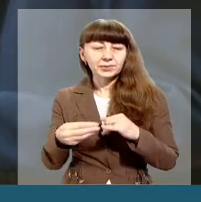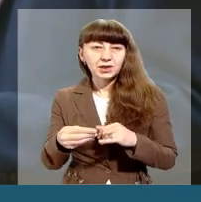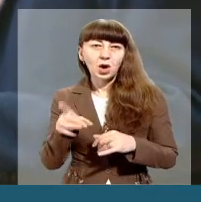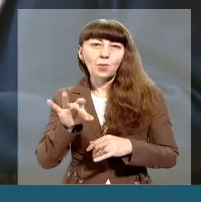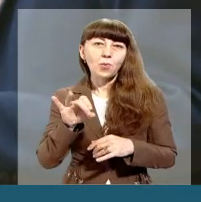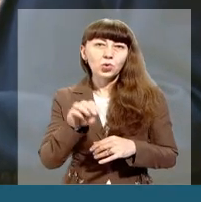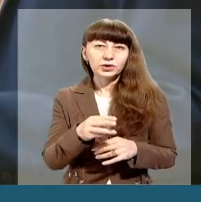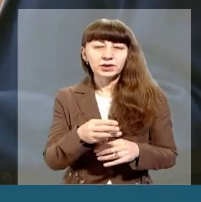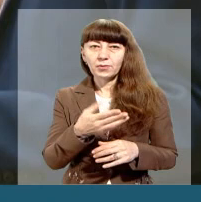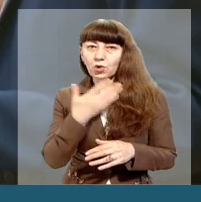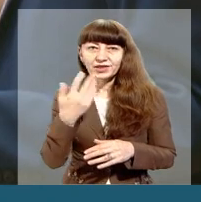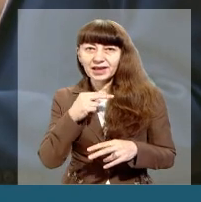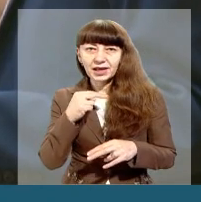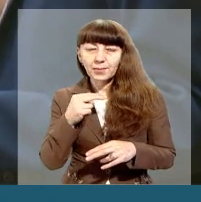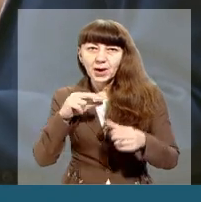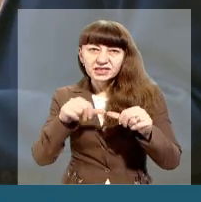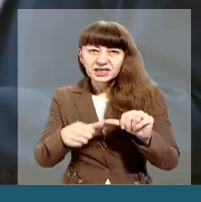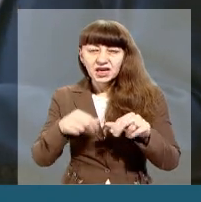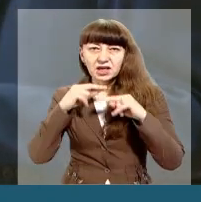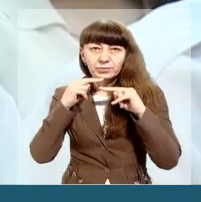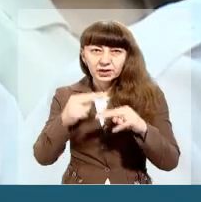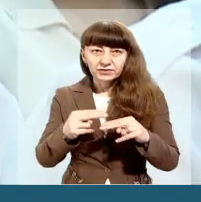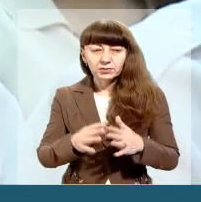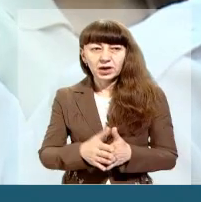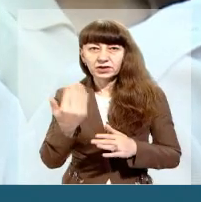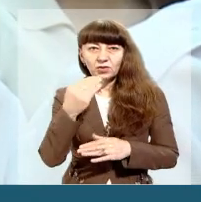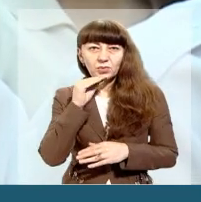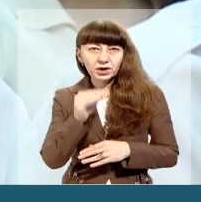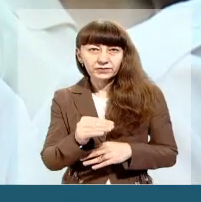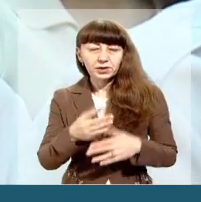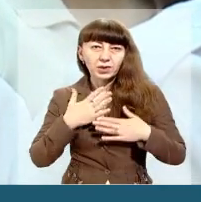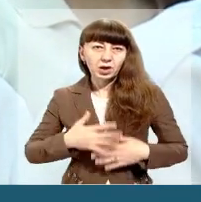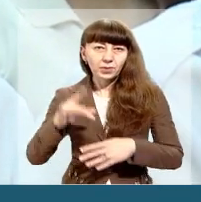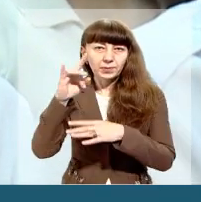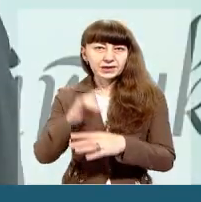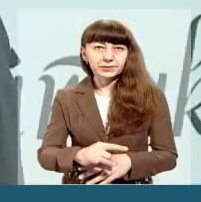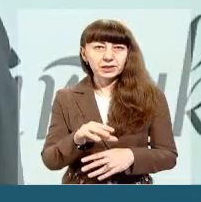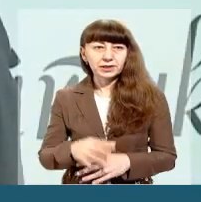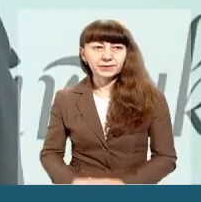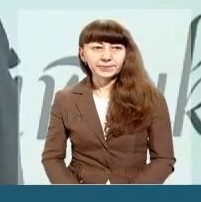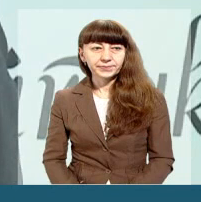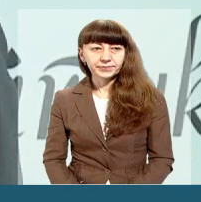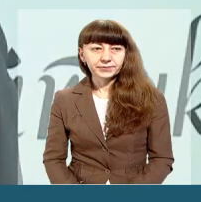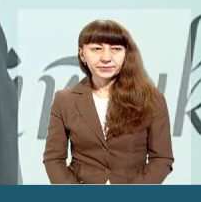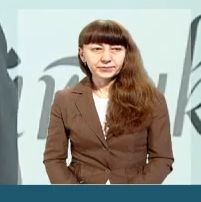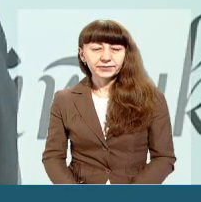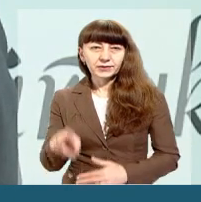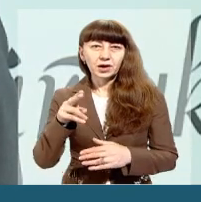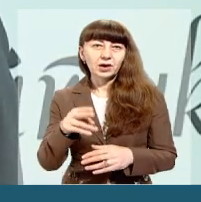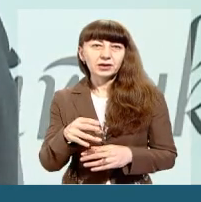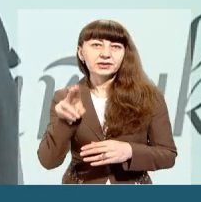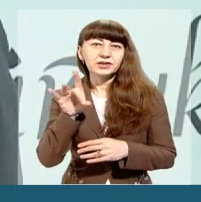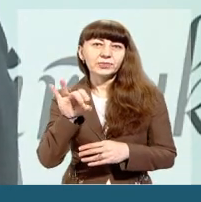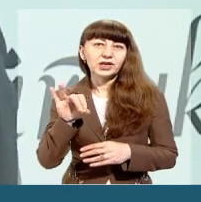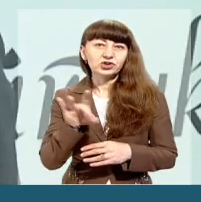он не отвлекается ни на минуту, ведь от его профессионализма зависит благополучное приземление самолета. Профессия авиадиспетчера очень интересна